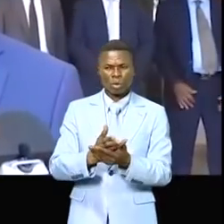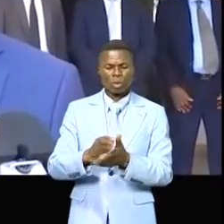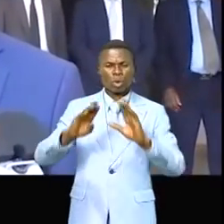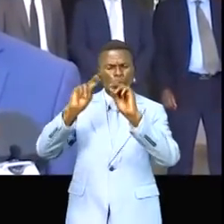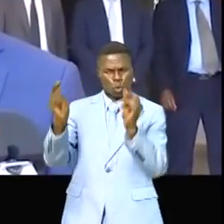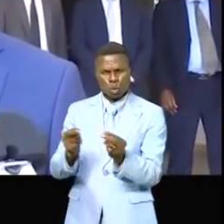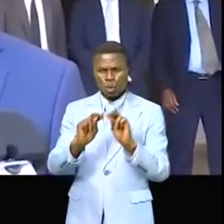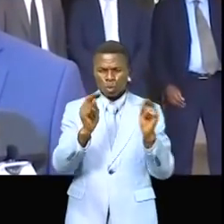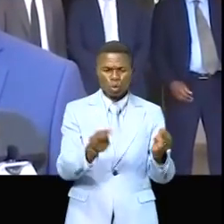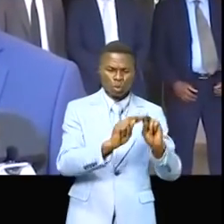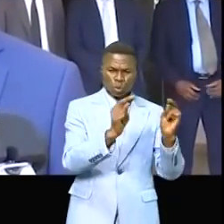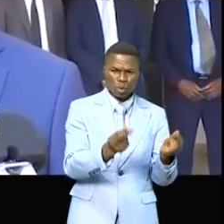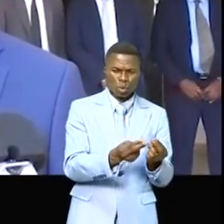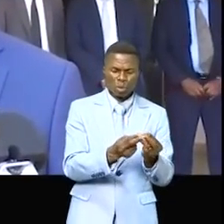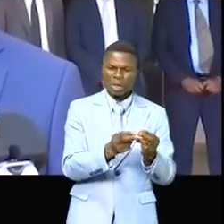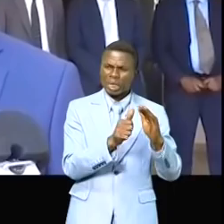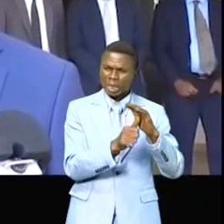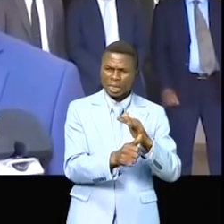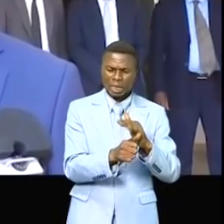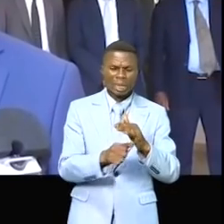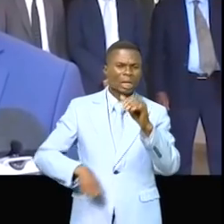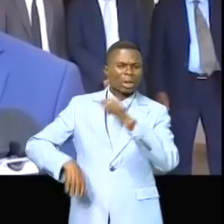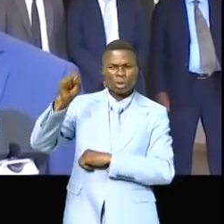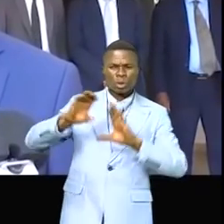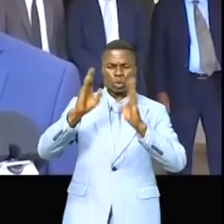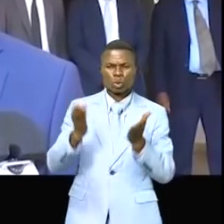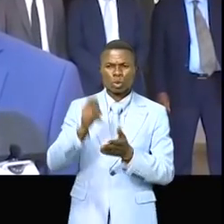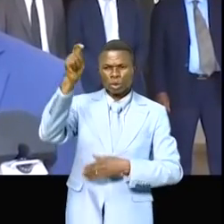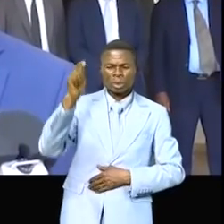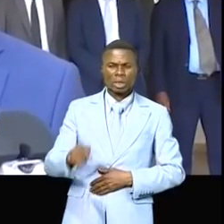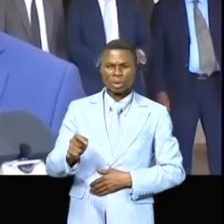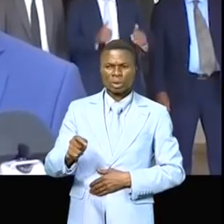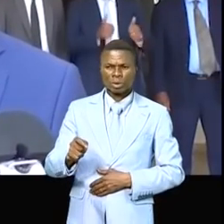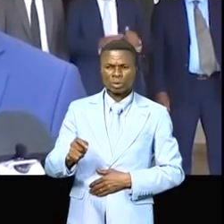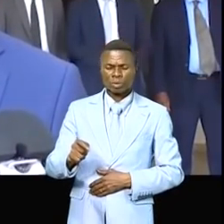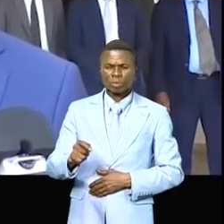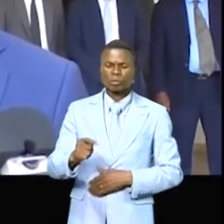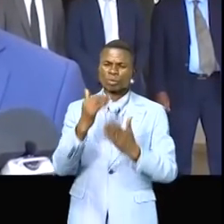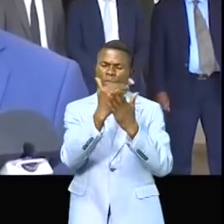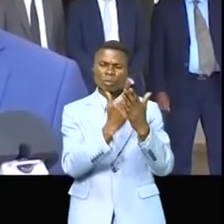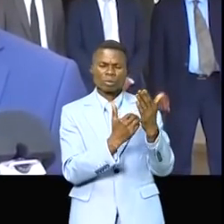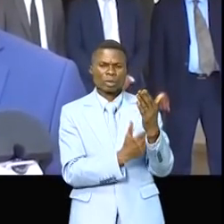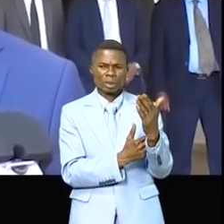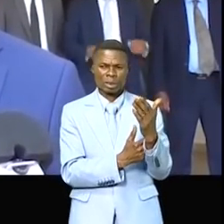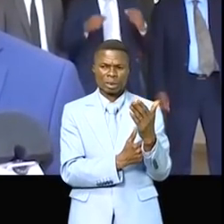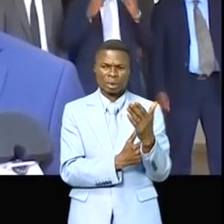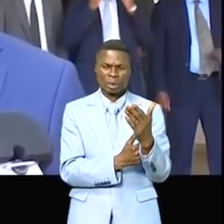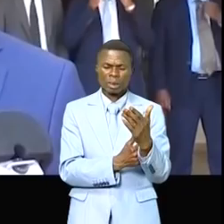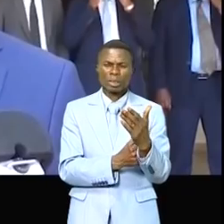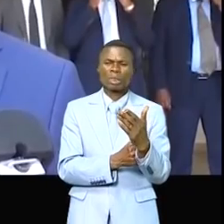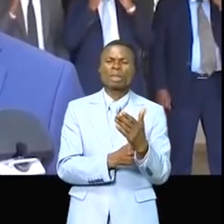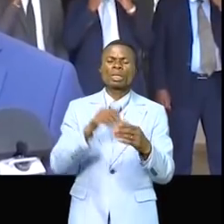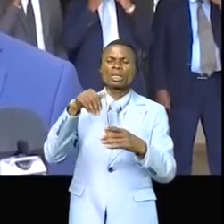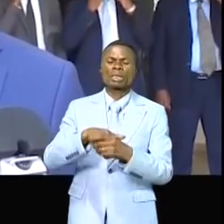réseaux et éradiquer tous les groupes armés, notamment recrutement des combattants dans